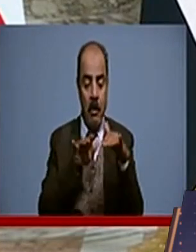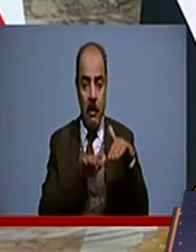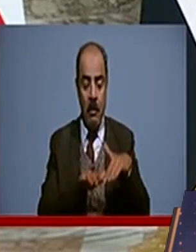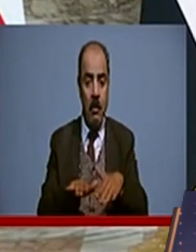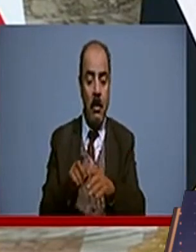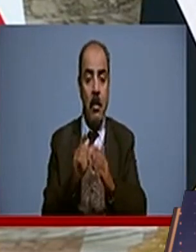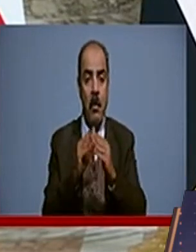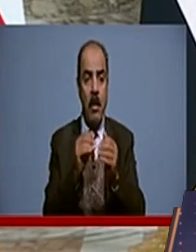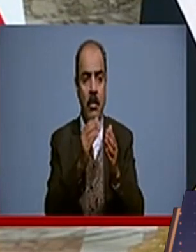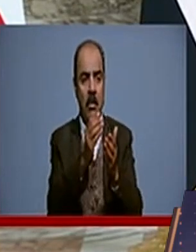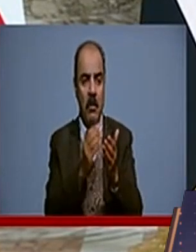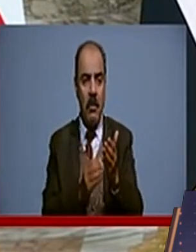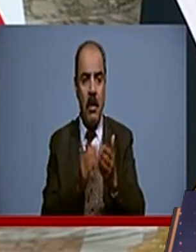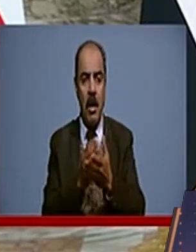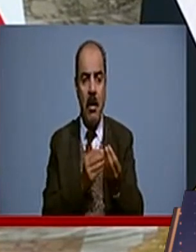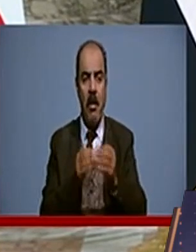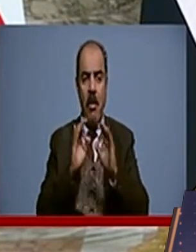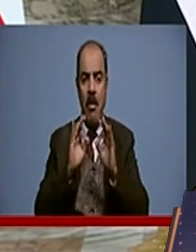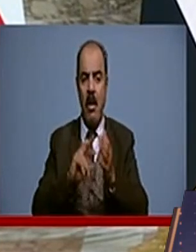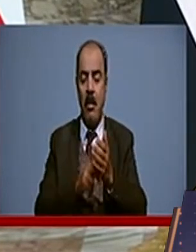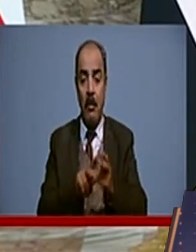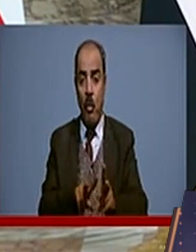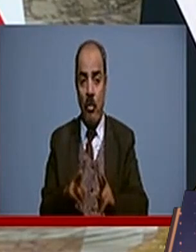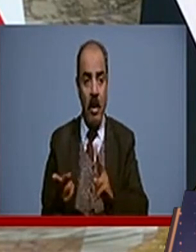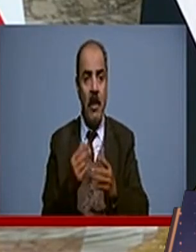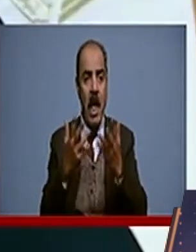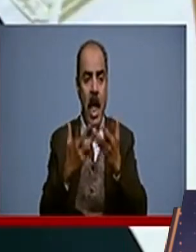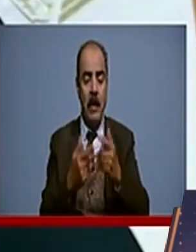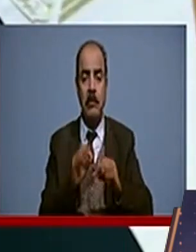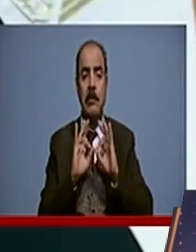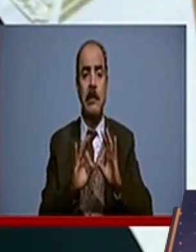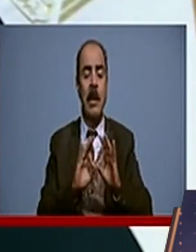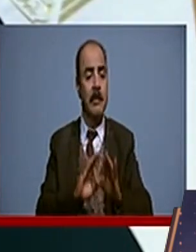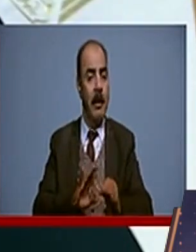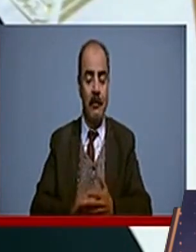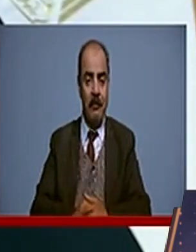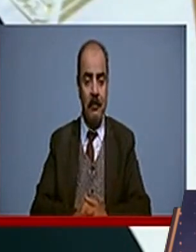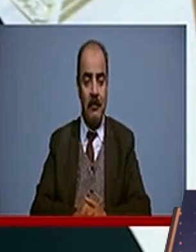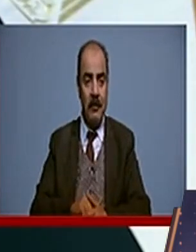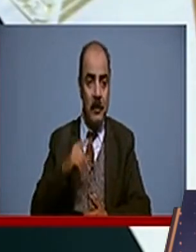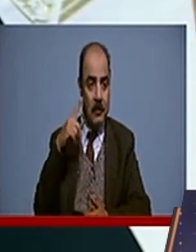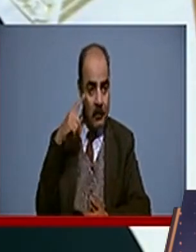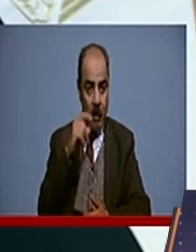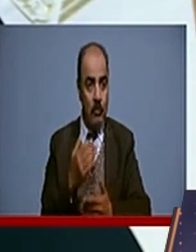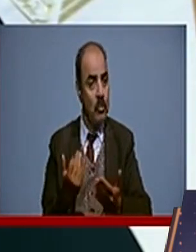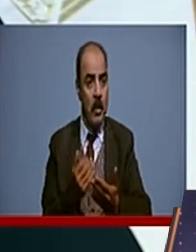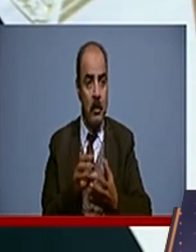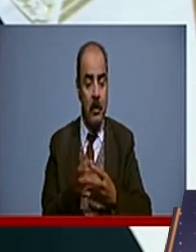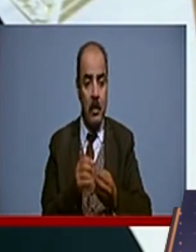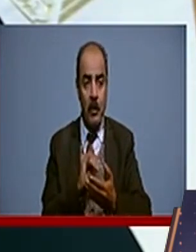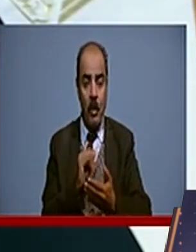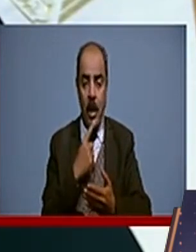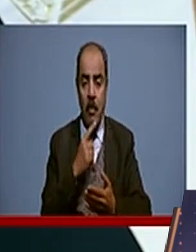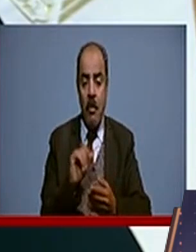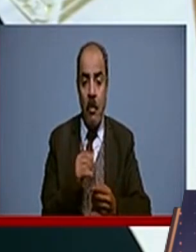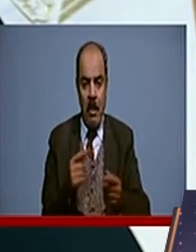اللي بناخدها منها هي كانت حصه ما بتتغيرش حتى لو كان في صعوبات، وكنا بنقبل ده. اذا هو المطلوب ان احنا